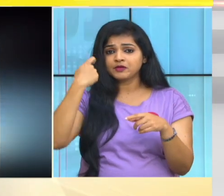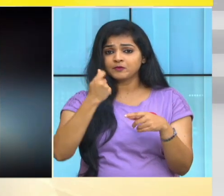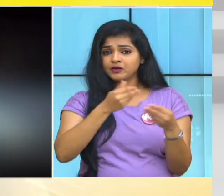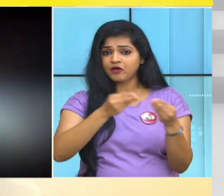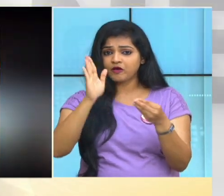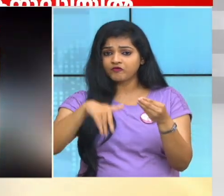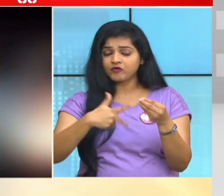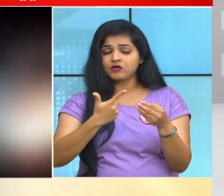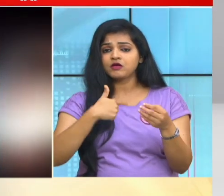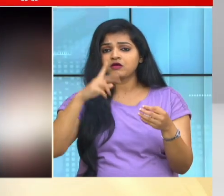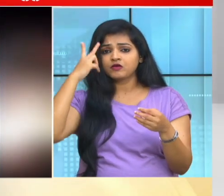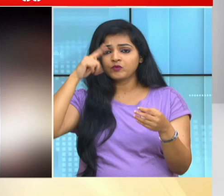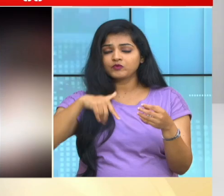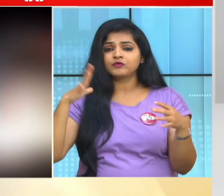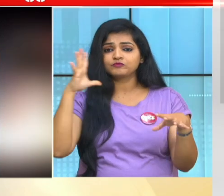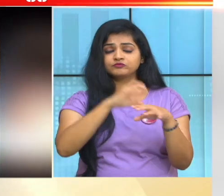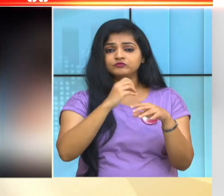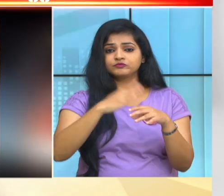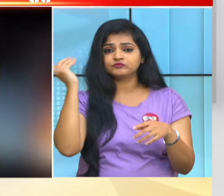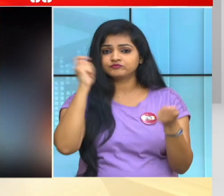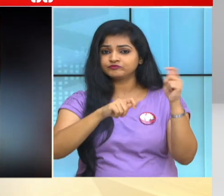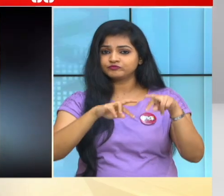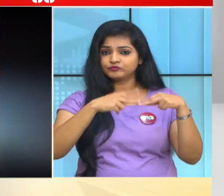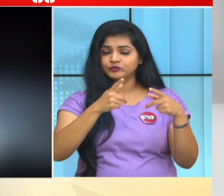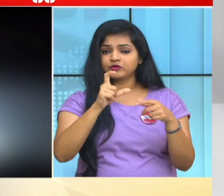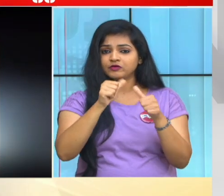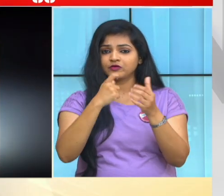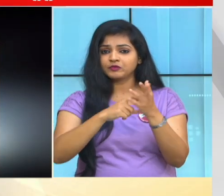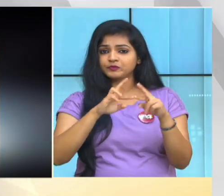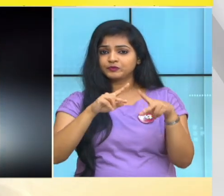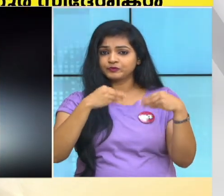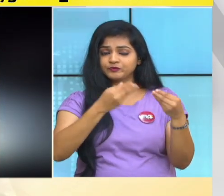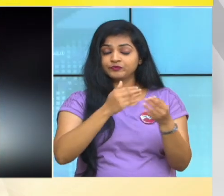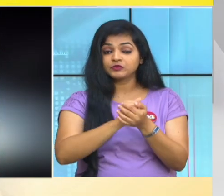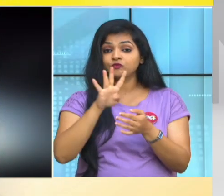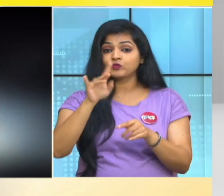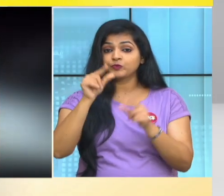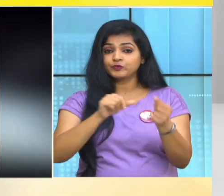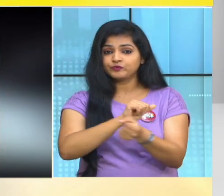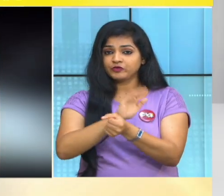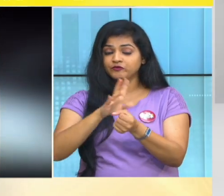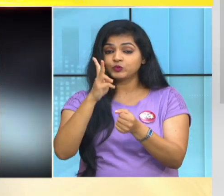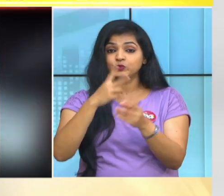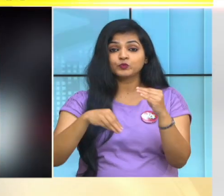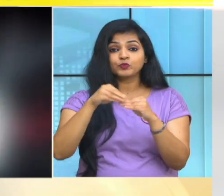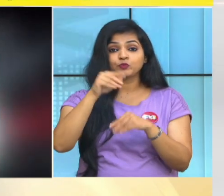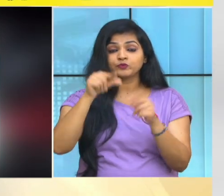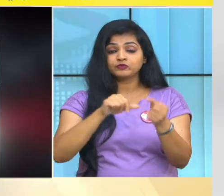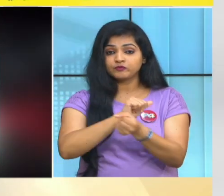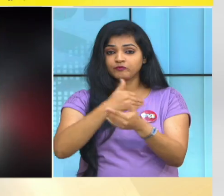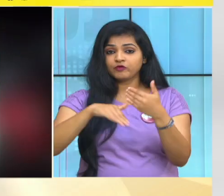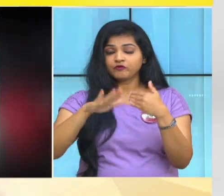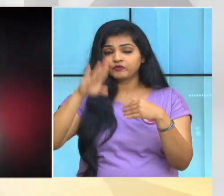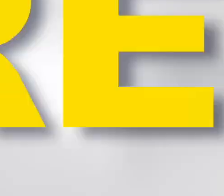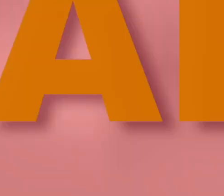വാഹനം തല്ലിപ്പൊളിക്കുകയും ചെയ്തത്. ഈ കേസിലാണ് ഇപ്പോൾ 4 പേരെ അറസ്റ്റ് ചെയ്തിരിക്കുന്നത്. ഇതിൽ 2 പേരെ കൂടി പിടികൂടാനുണ്ട് എന്നുള്ളതാണ് മധുക്കര പോലീസ്